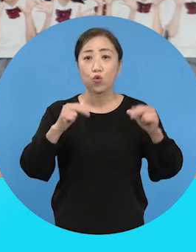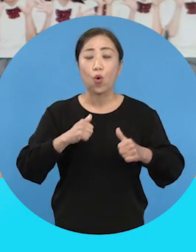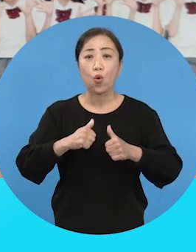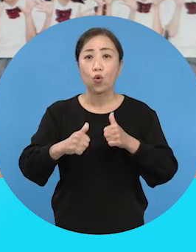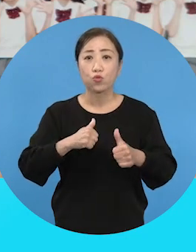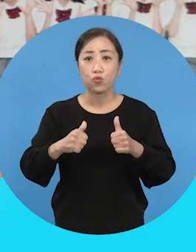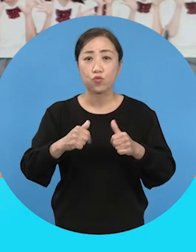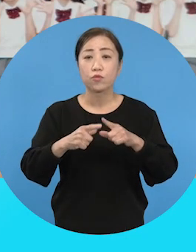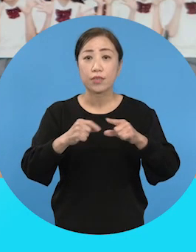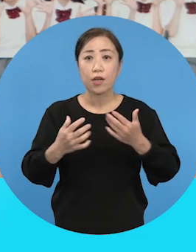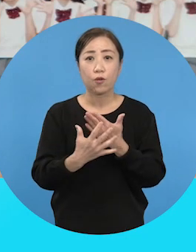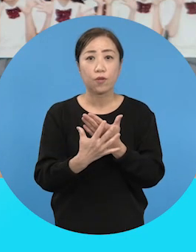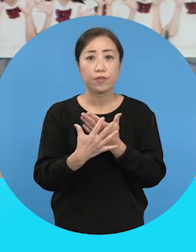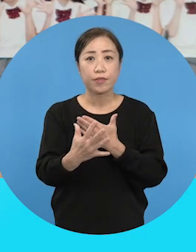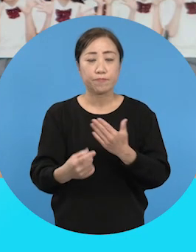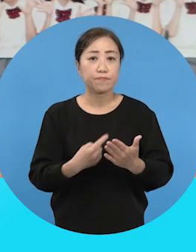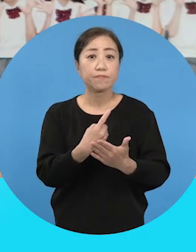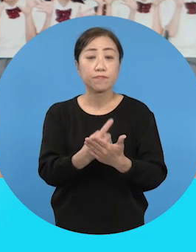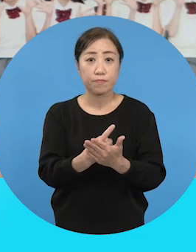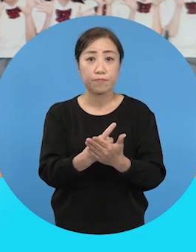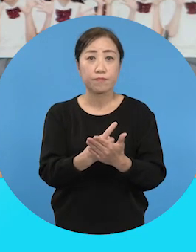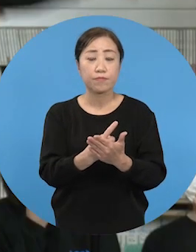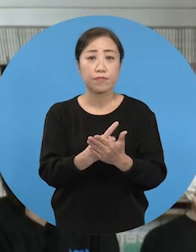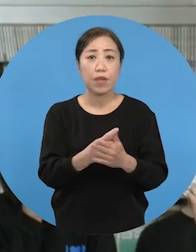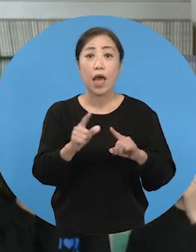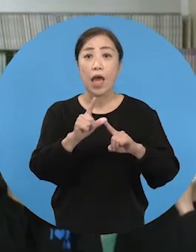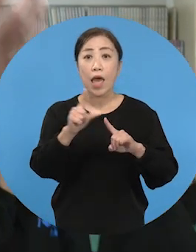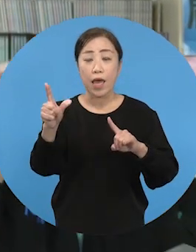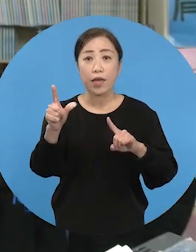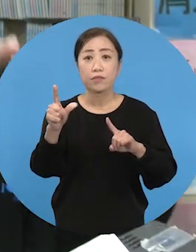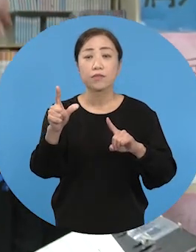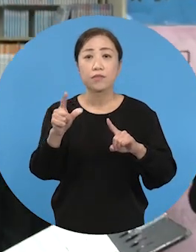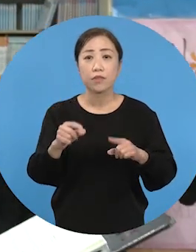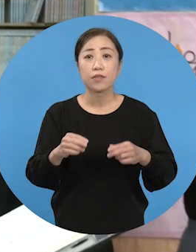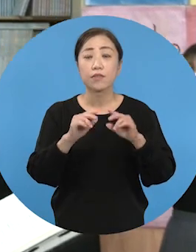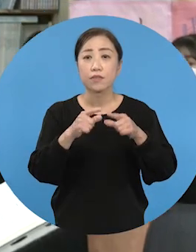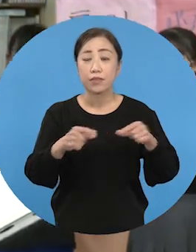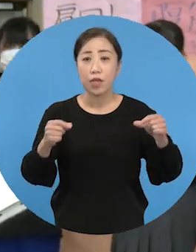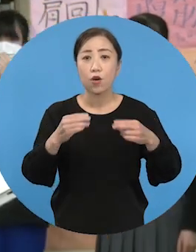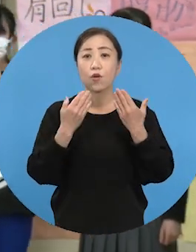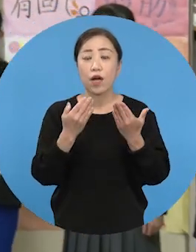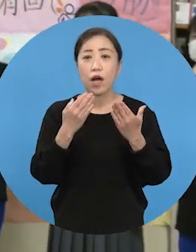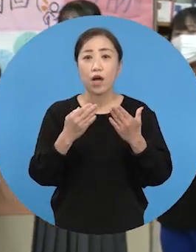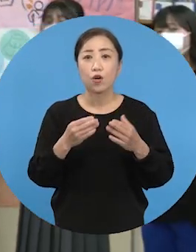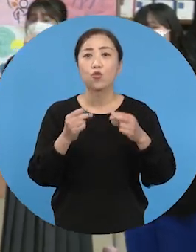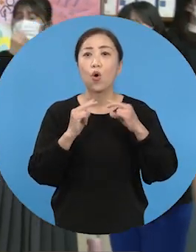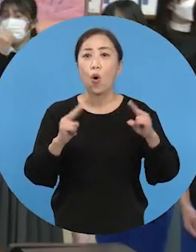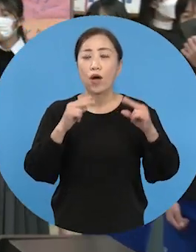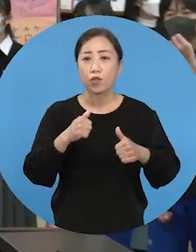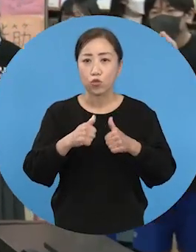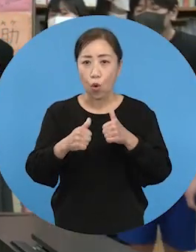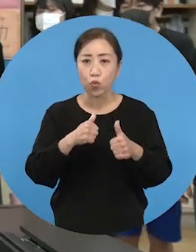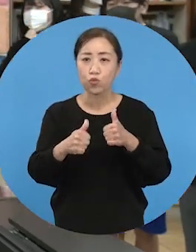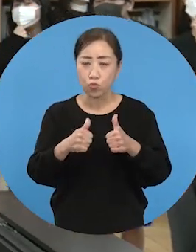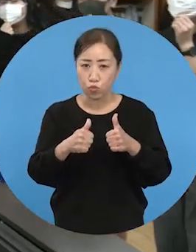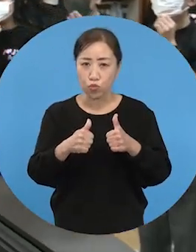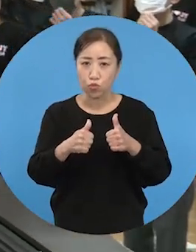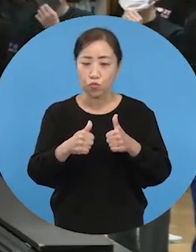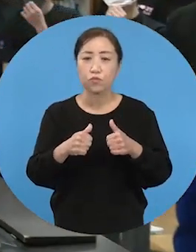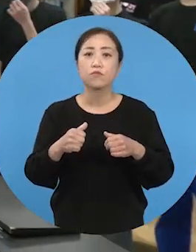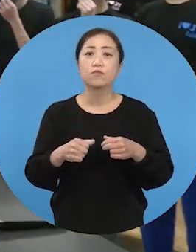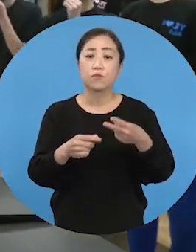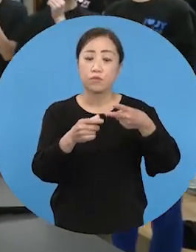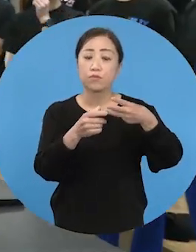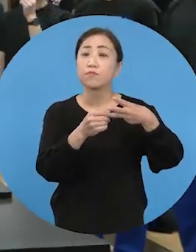コンクール全国大会をはじめ、 NHK 全国学校音楽コンクール全国大会